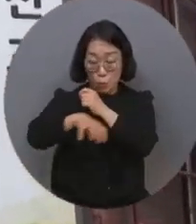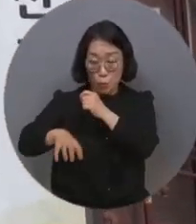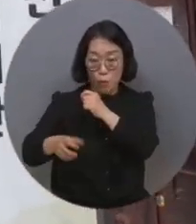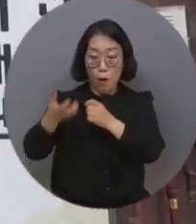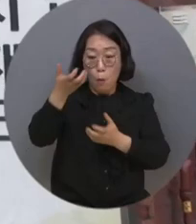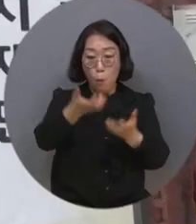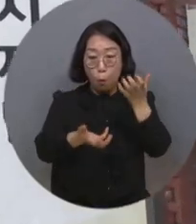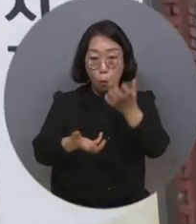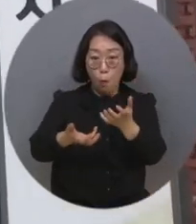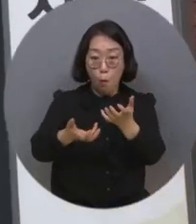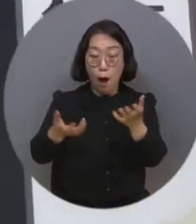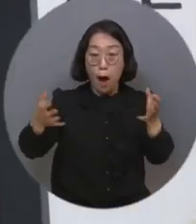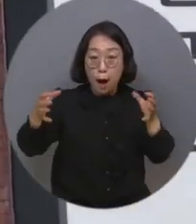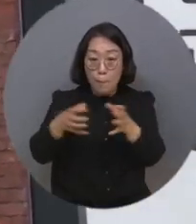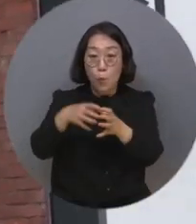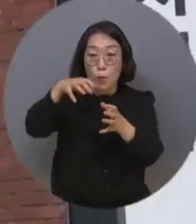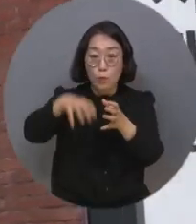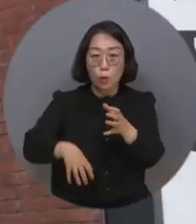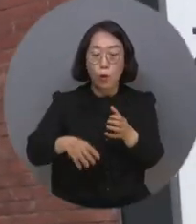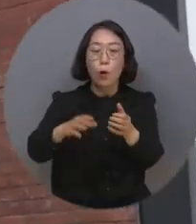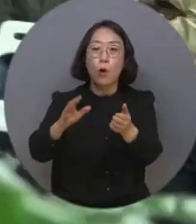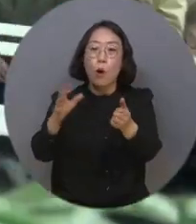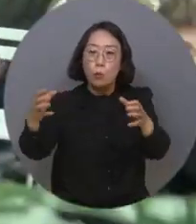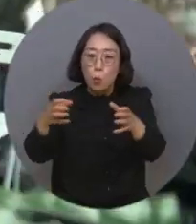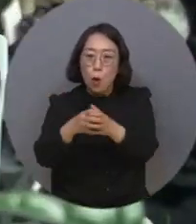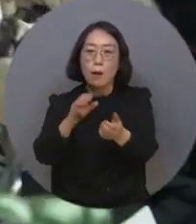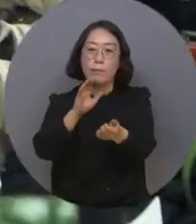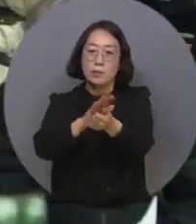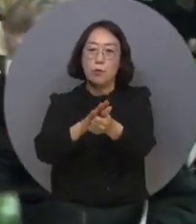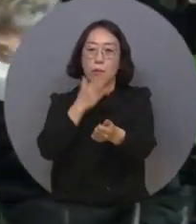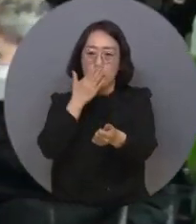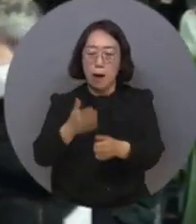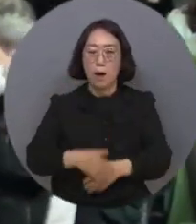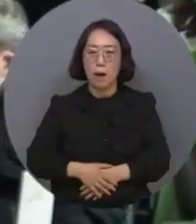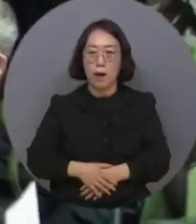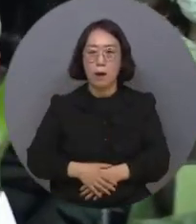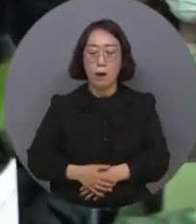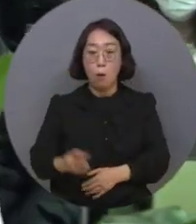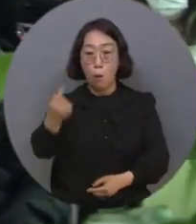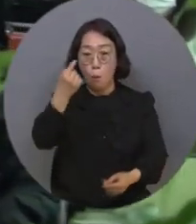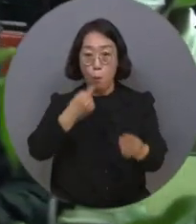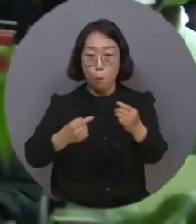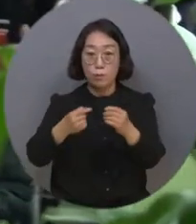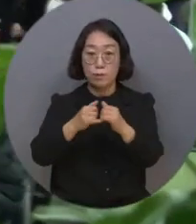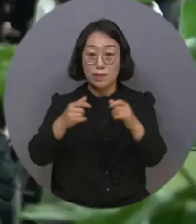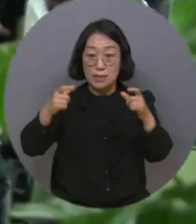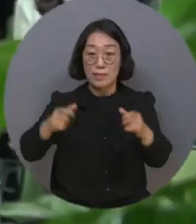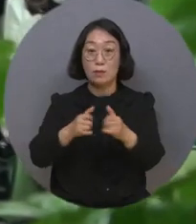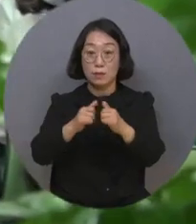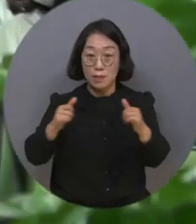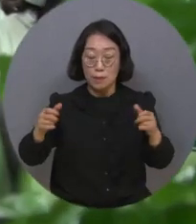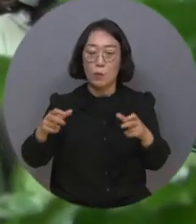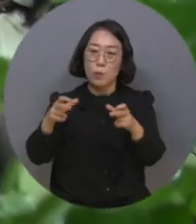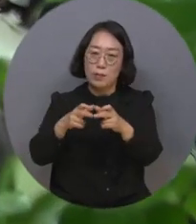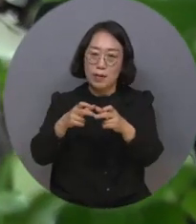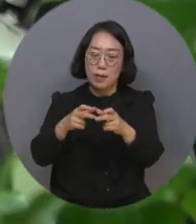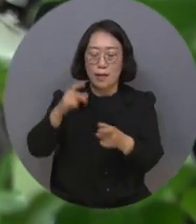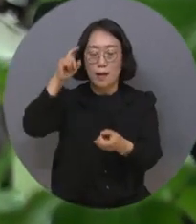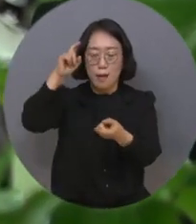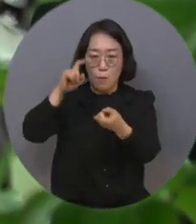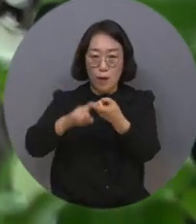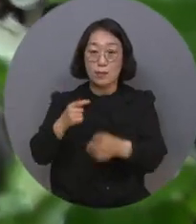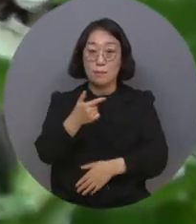모여 장애인을 위한 통합 지원이 가능해졌습니다. 기념식장을 가득 메운 시민들, 의정부 거주 장애인들을 향한 뜨거운